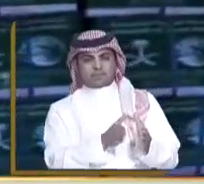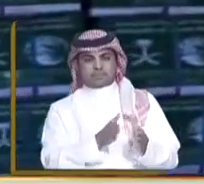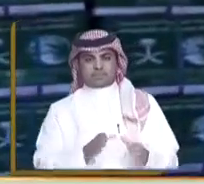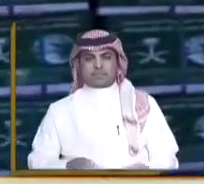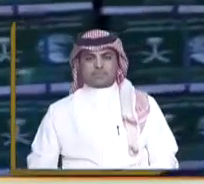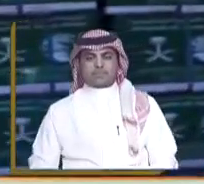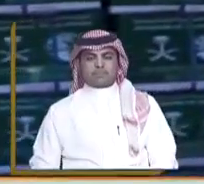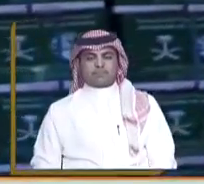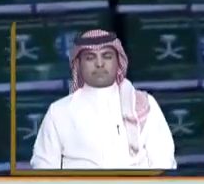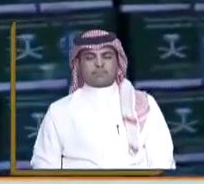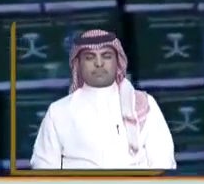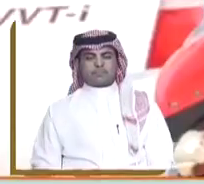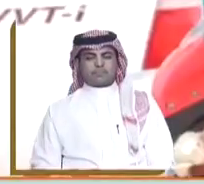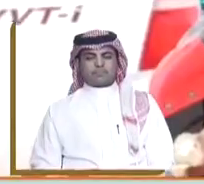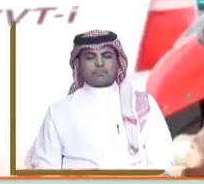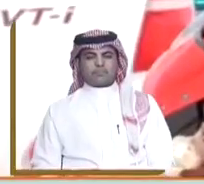هناك